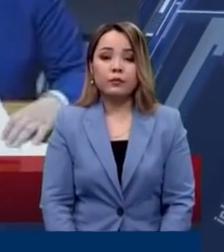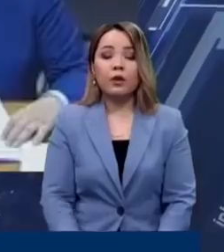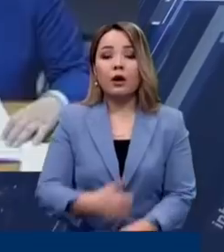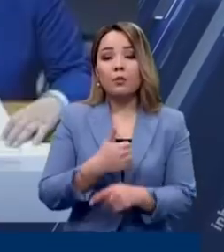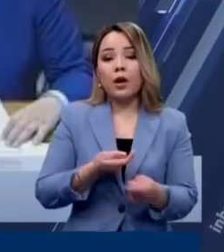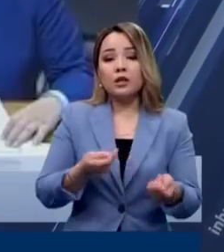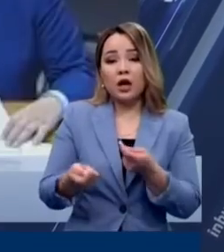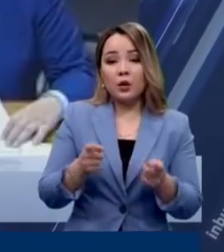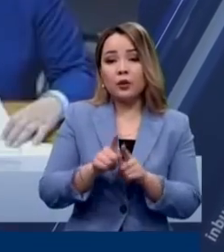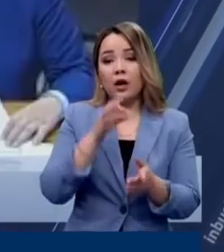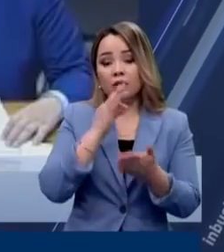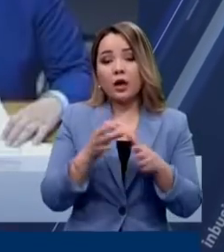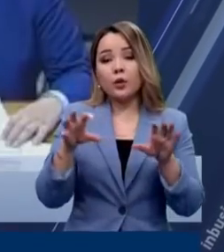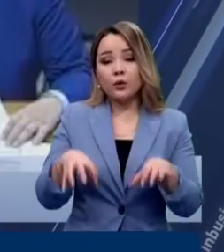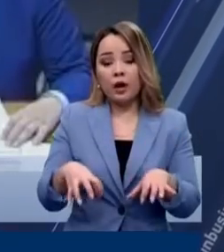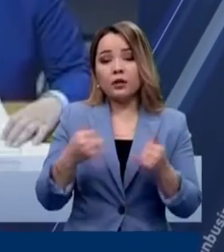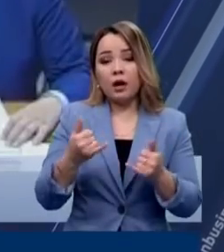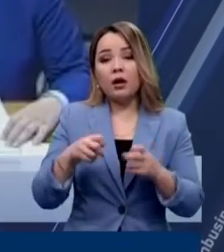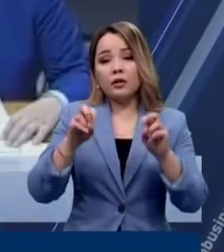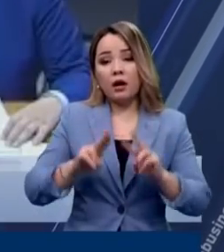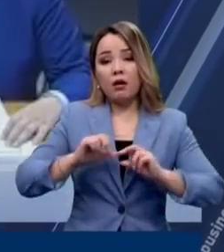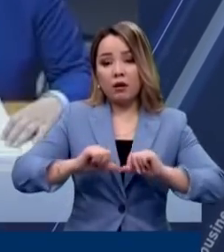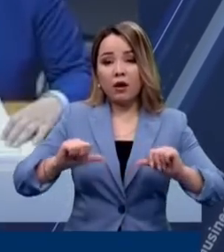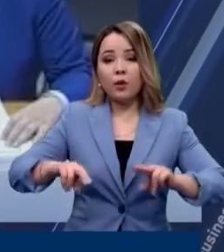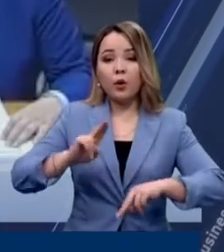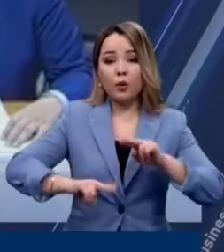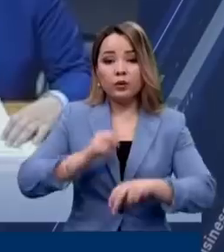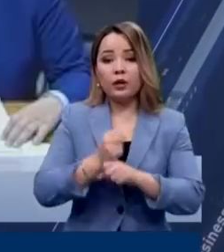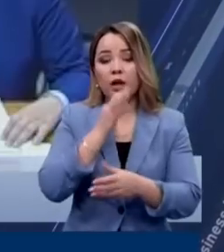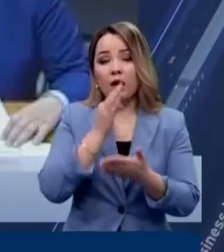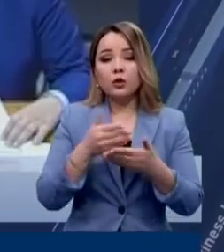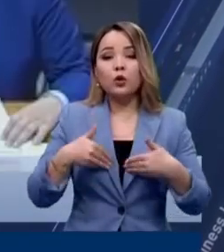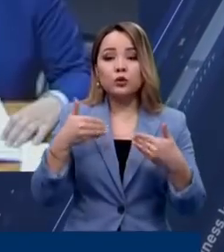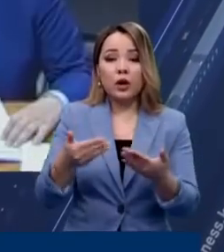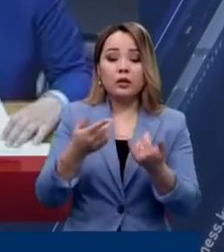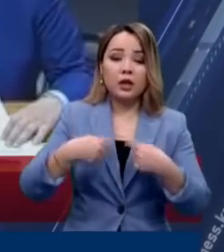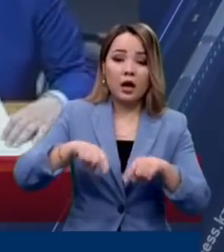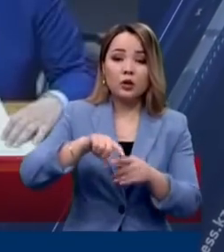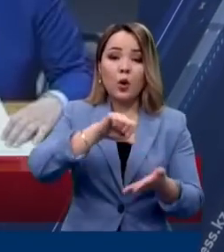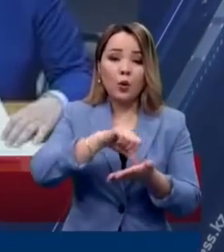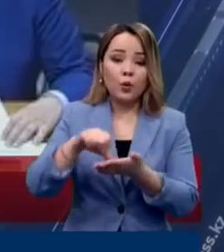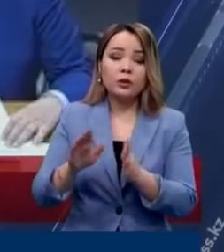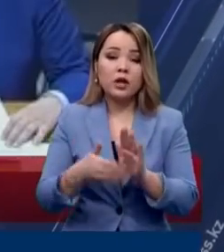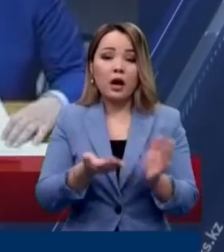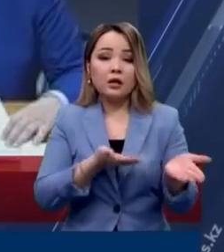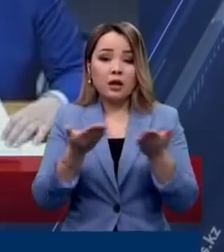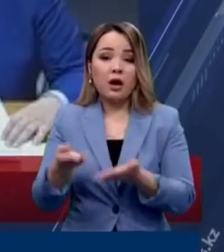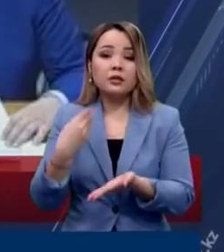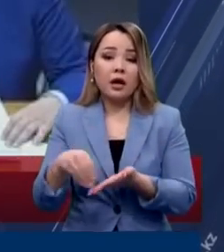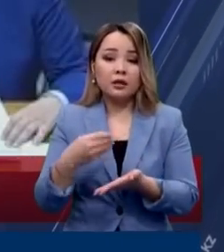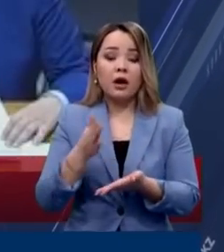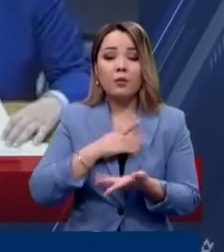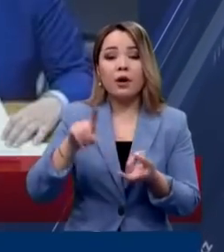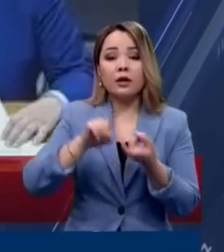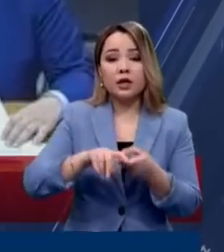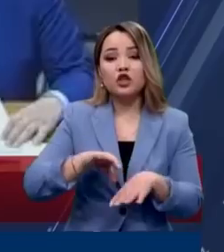Басқарма төрағасы ретінде мен арнайы қоғамдық комиссия құруды ұсынамын. Оның құрамына салалық қауымдастықтардың өкілдерін шақырайық. Біздің сатып алуларға